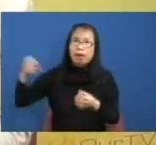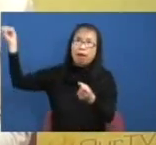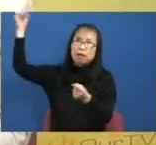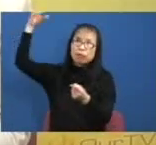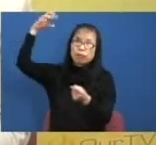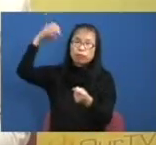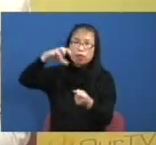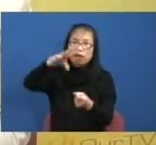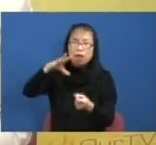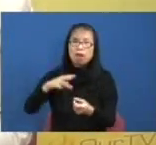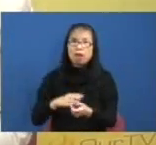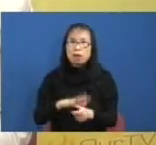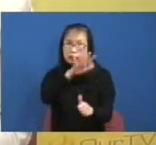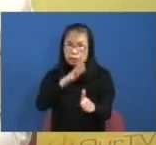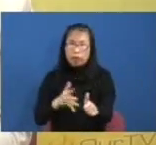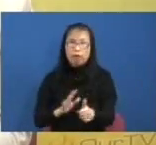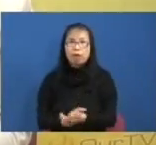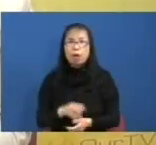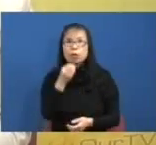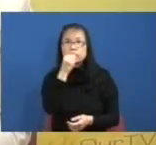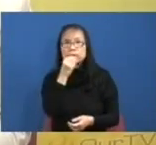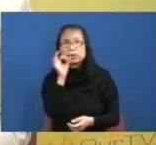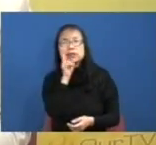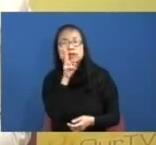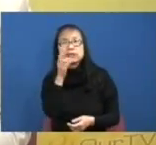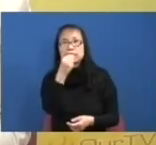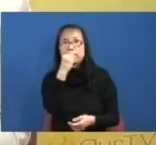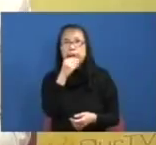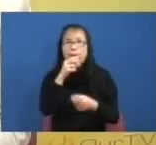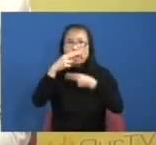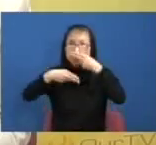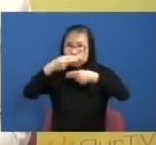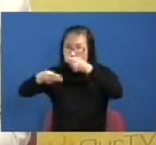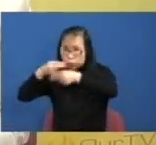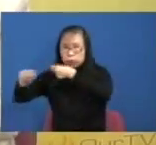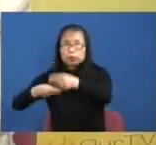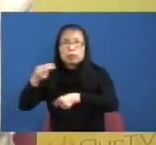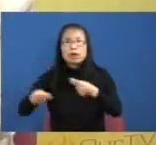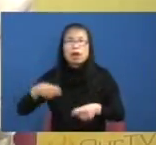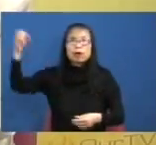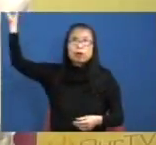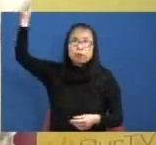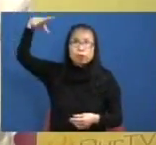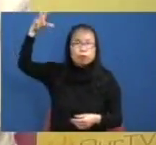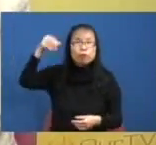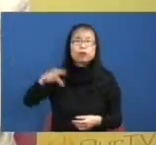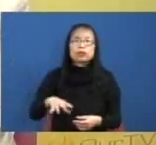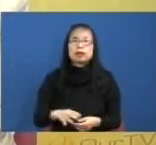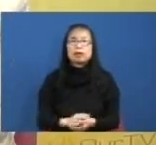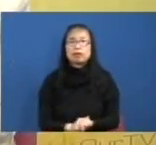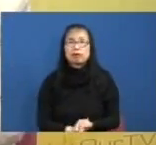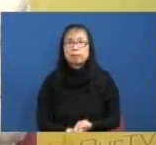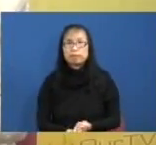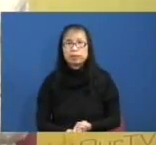影響，而一個好似食物鏈咁樣一路咧就傳落去，影響到即係個輻射層啊，或者再即